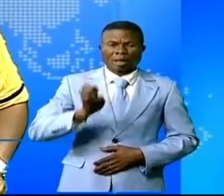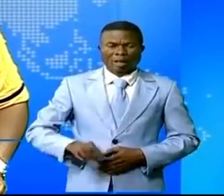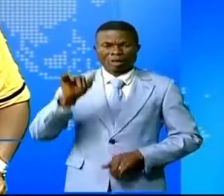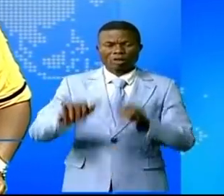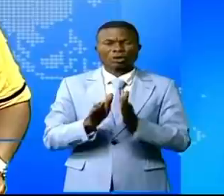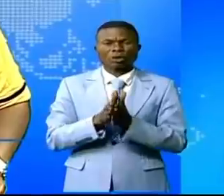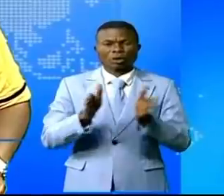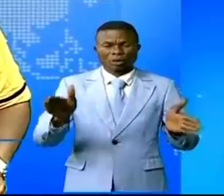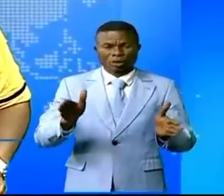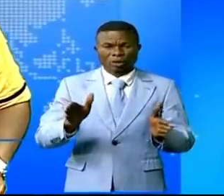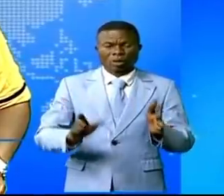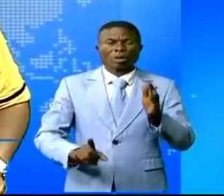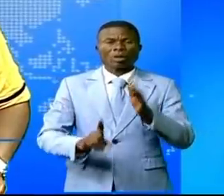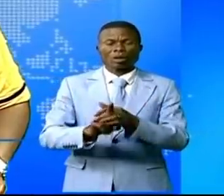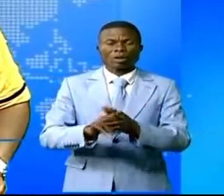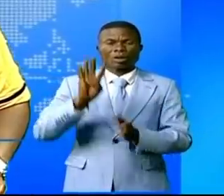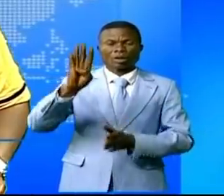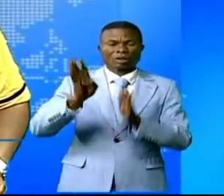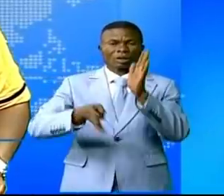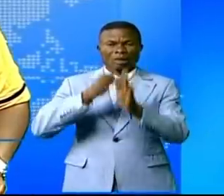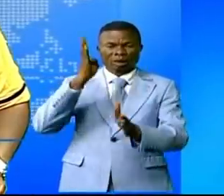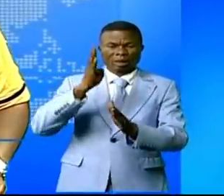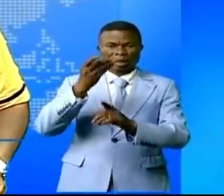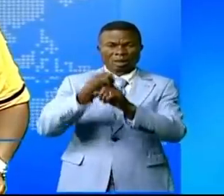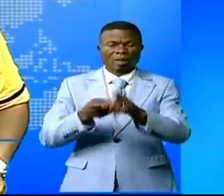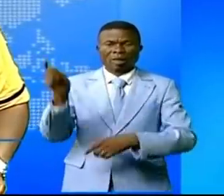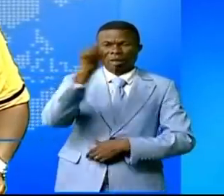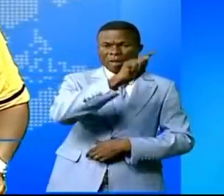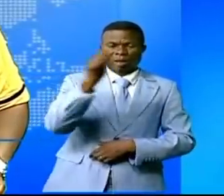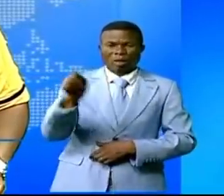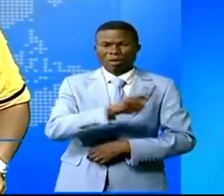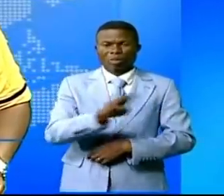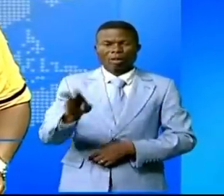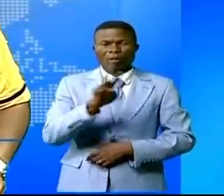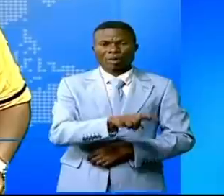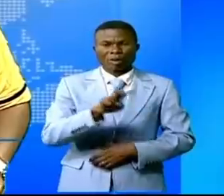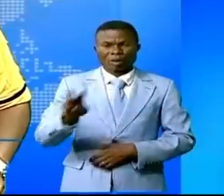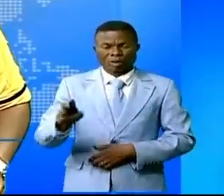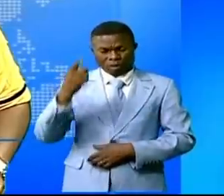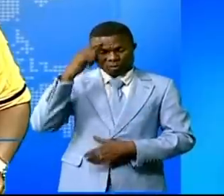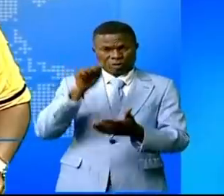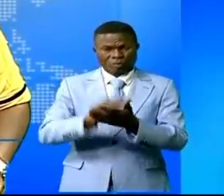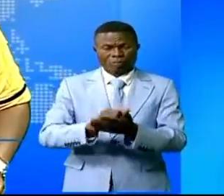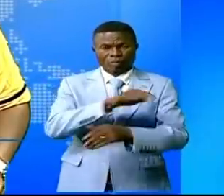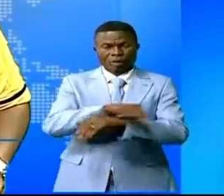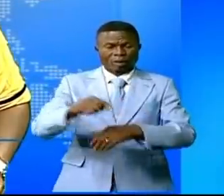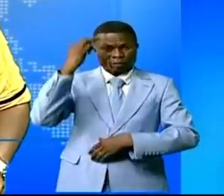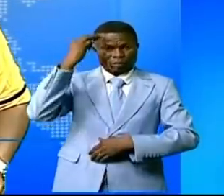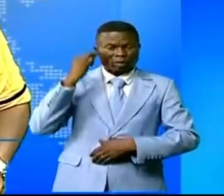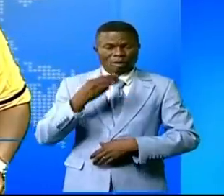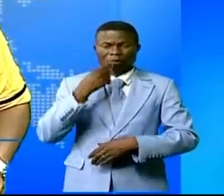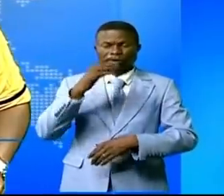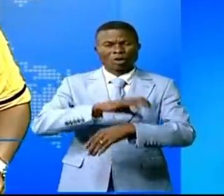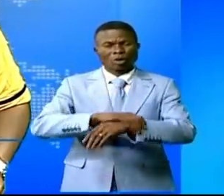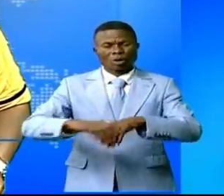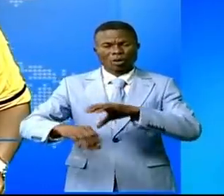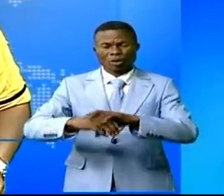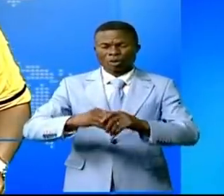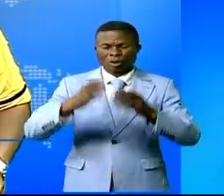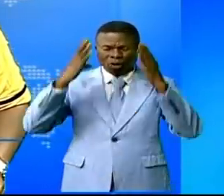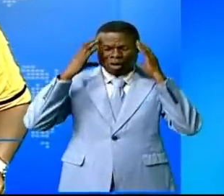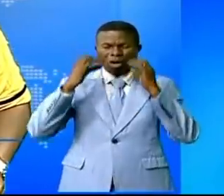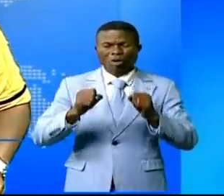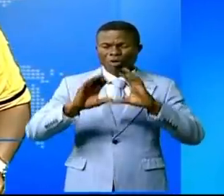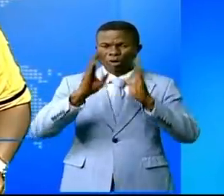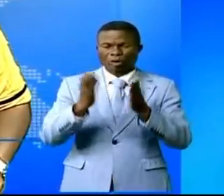général, survenu le jeudi 14 avril 2022. À cet effet, le ministère présente ses condoléances les plus attristées à